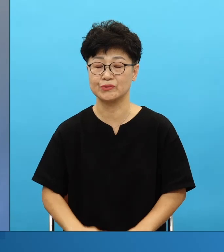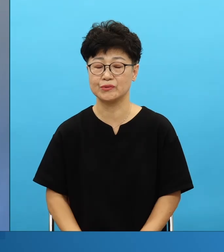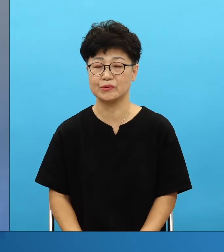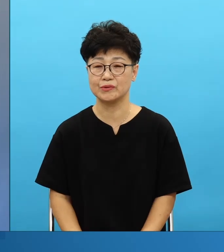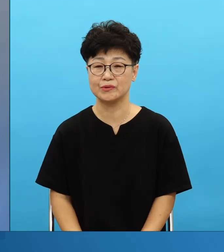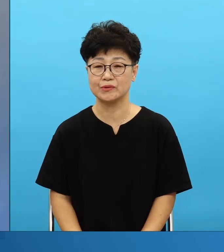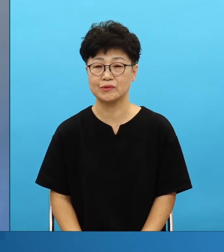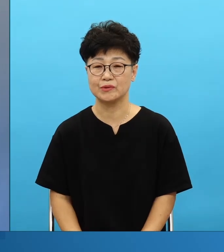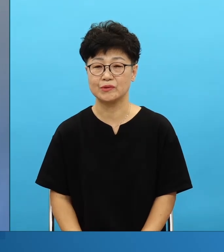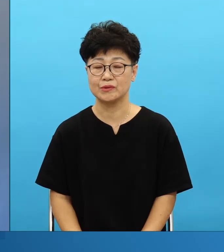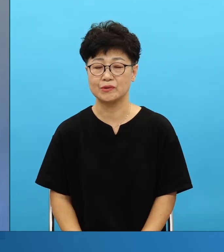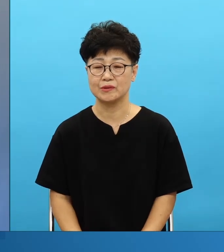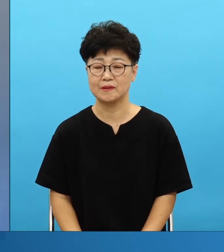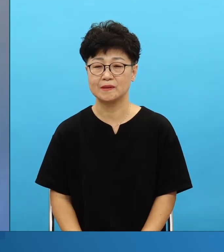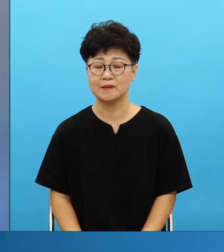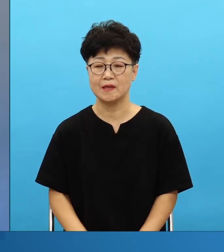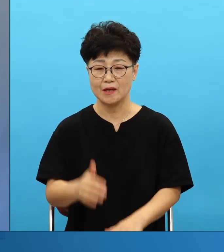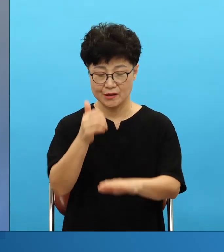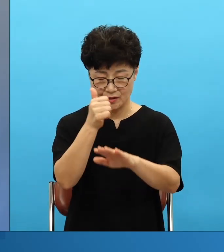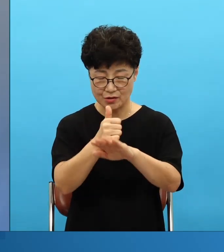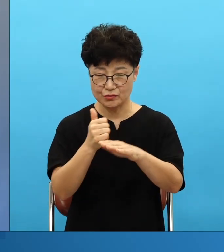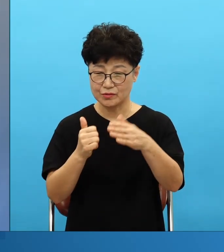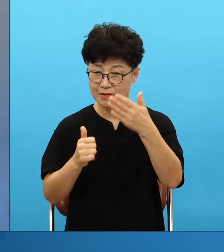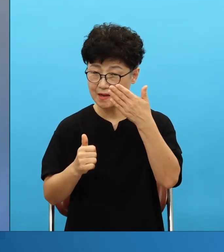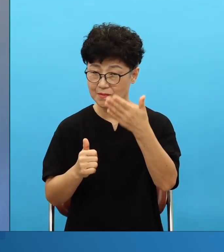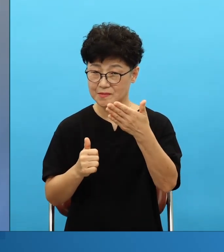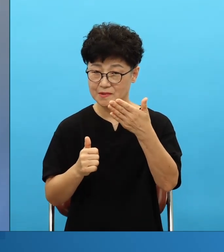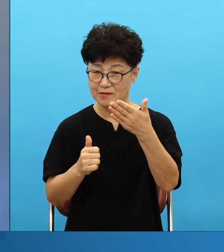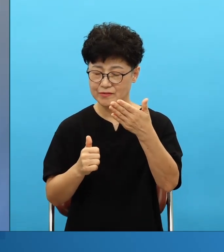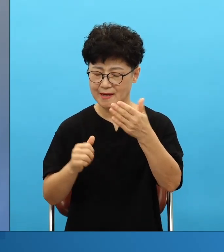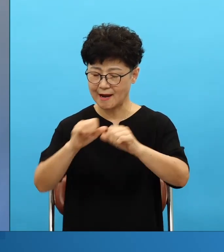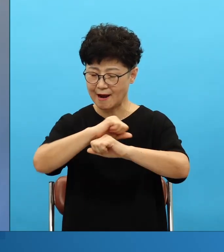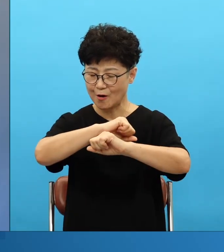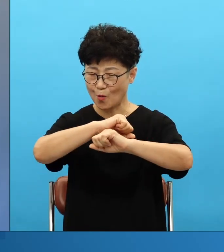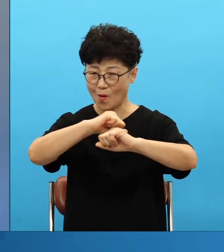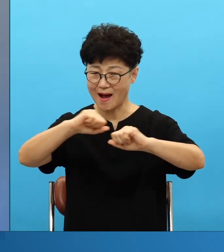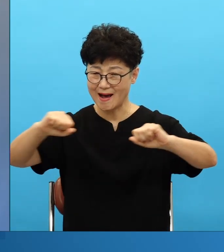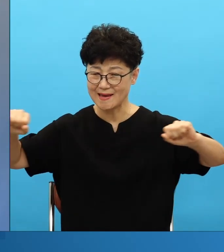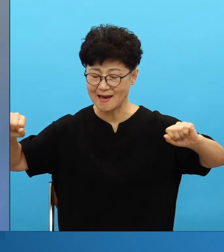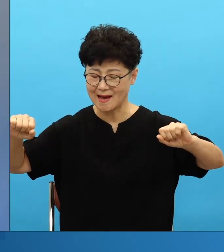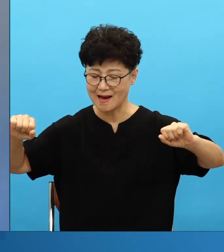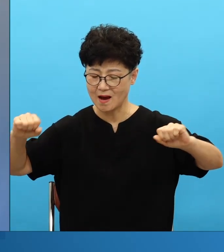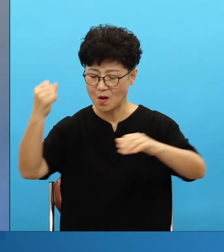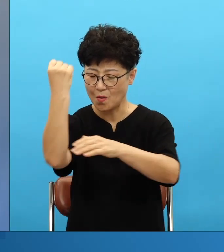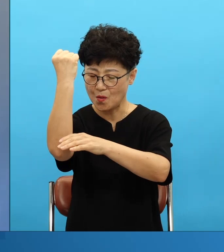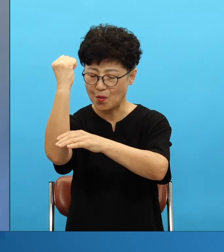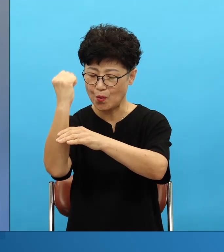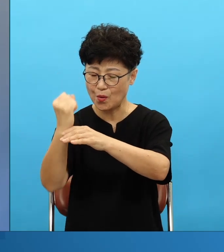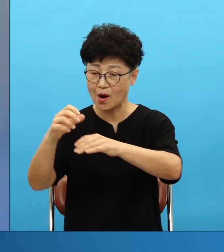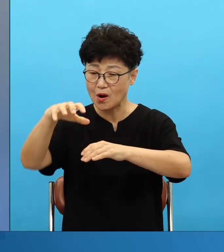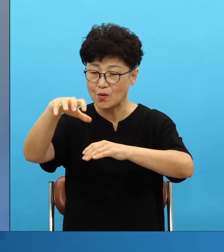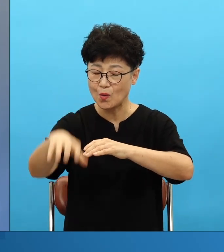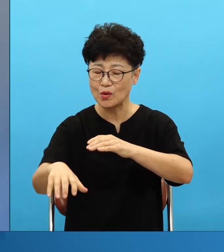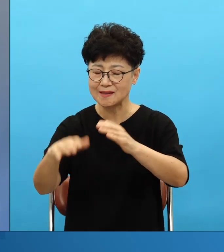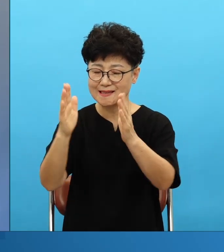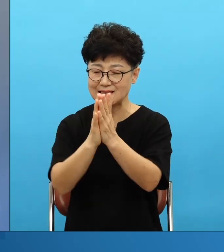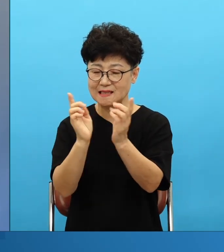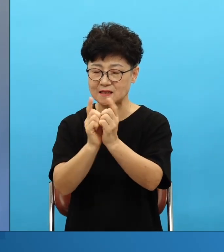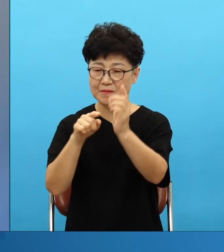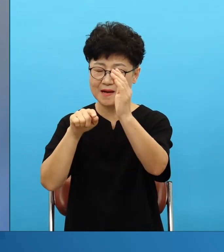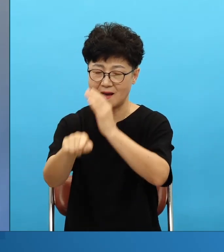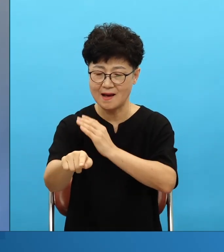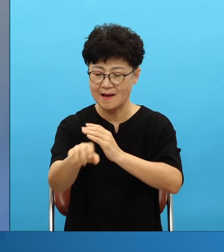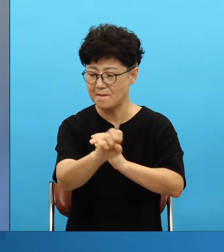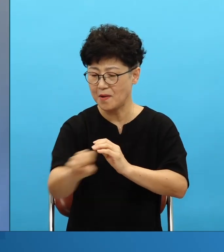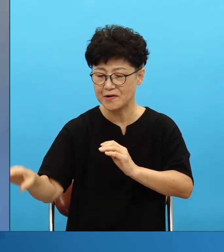광야로 항무지로 가는 겁니다. That's why we can go into the wilderness, into the barren 버려진 places. 곳으로 가는 We 겁니다. can go to the deserted places. 병든자 찾아가는 We 겁니다. can